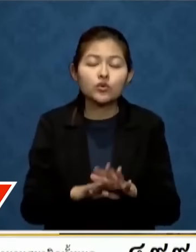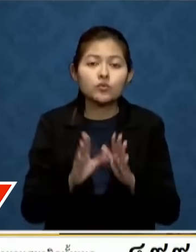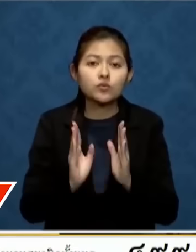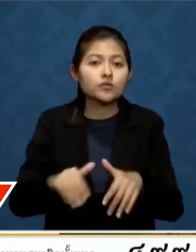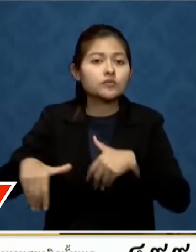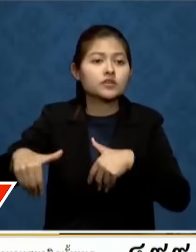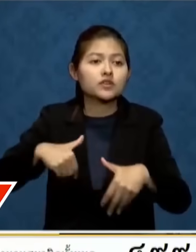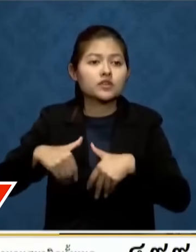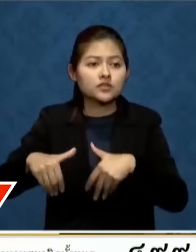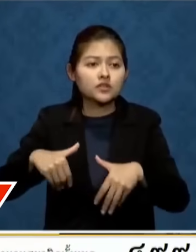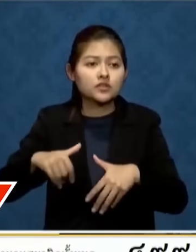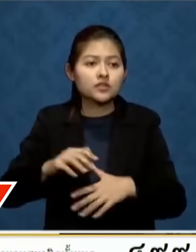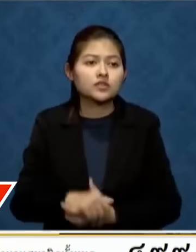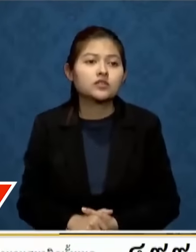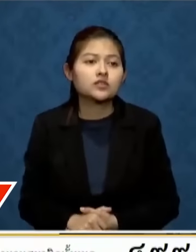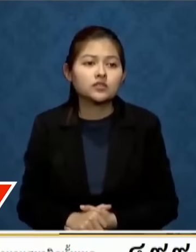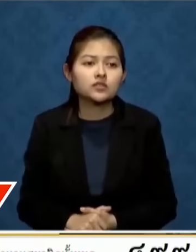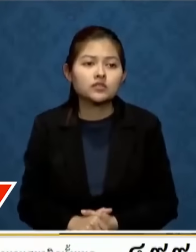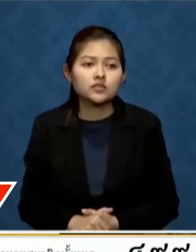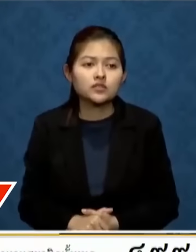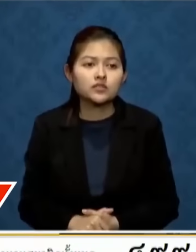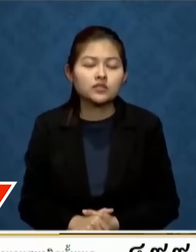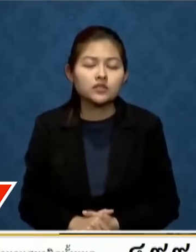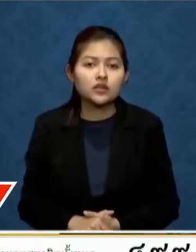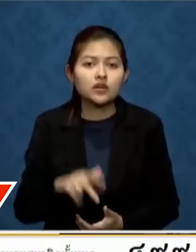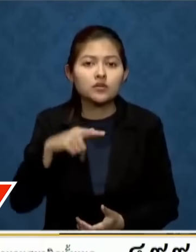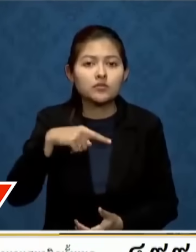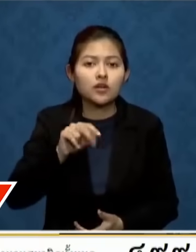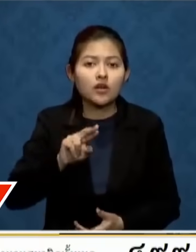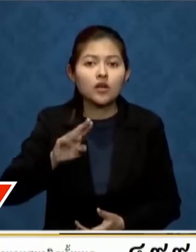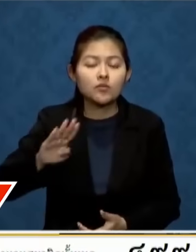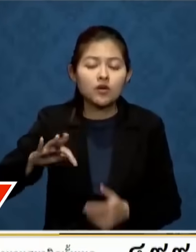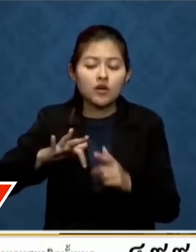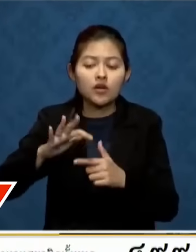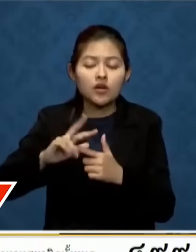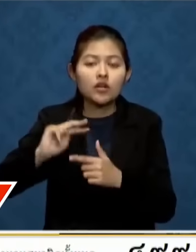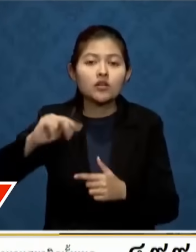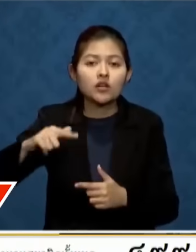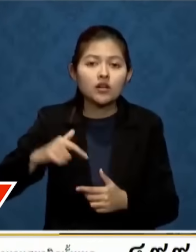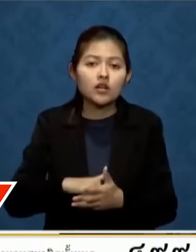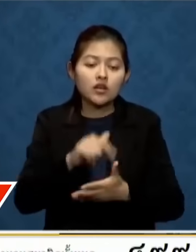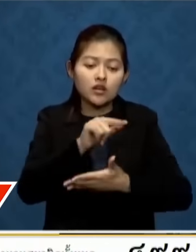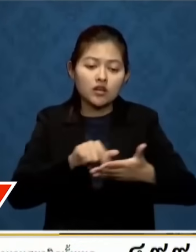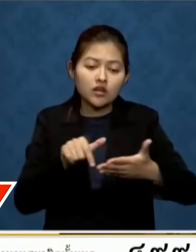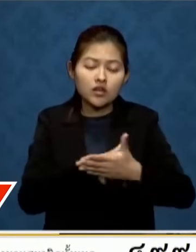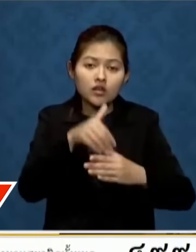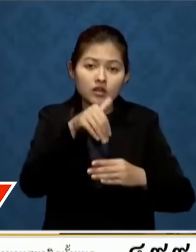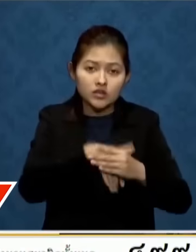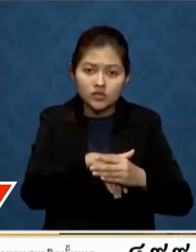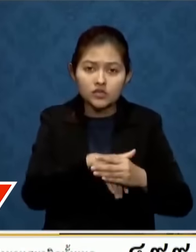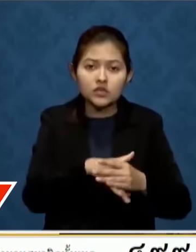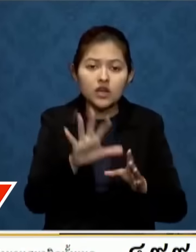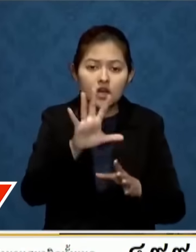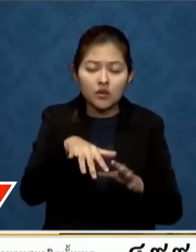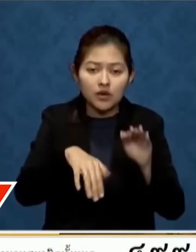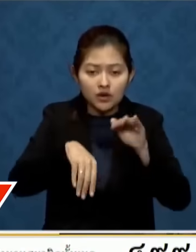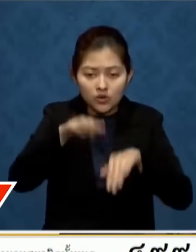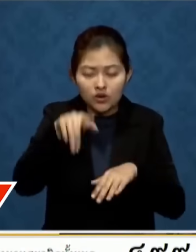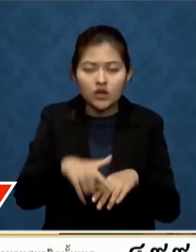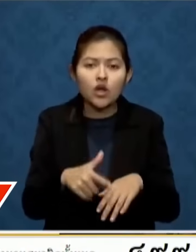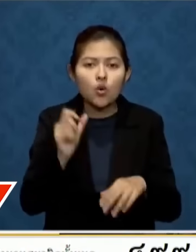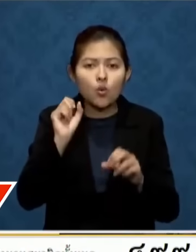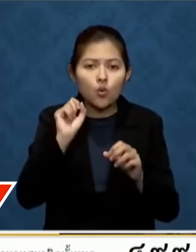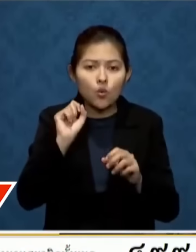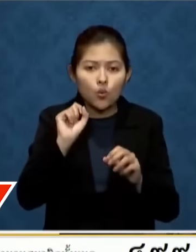ที่ท่านพฤทธิ์ได้บอกไว้นะคะว่าร่างพรบที่ผู้มีสิทธิ์เลือกตั้งเกิน 5,000 คนเนี่ยเสนอต่อสภาให้ถือเป็นเรื่องด่วน